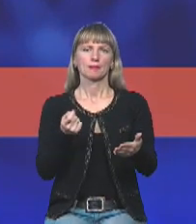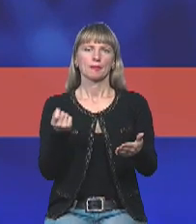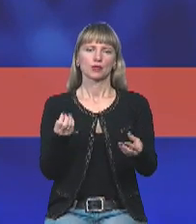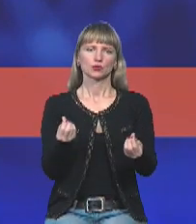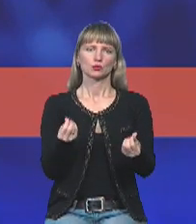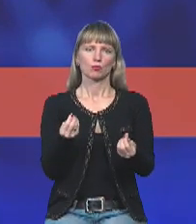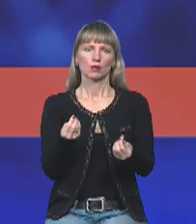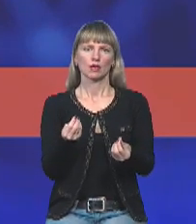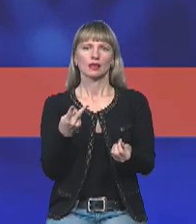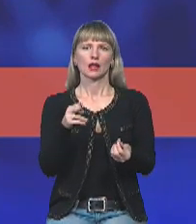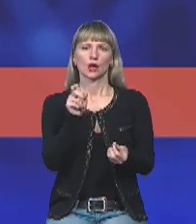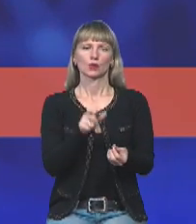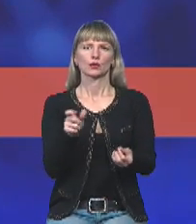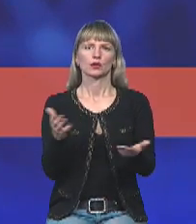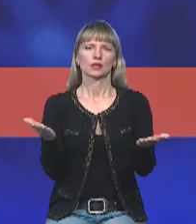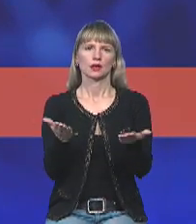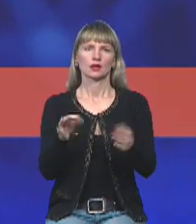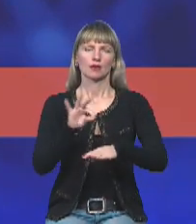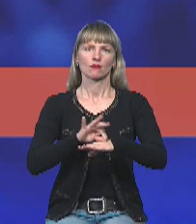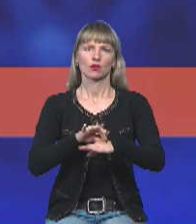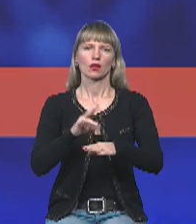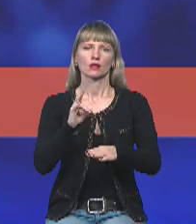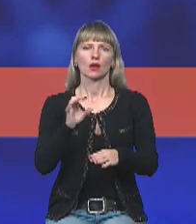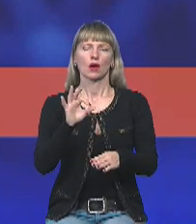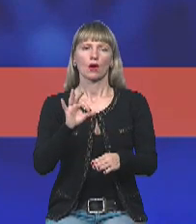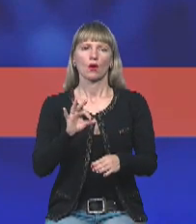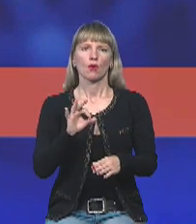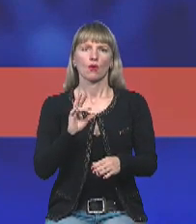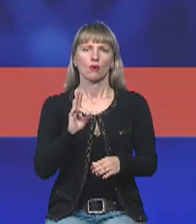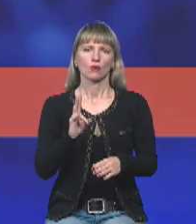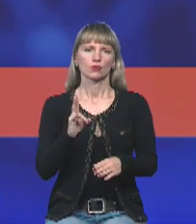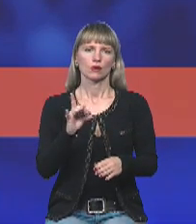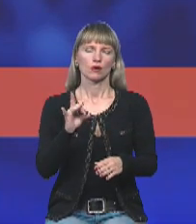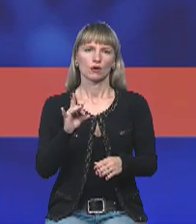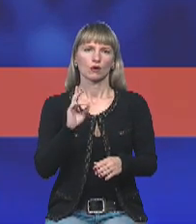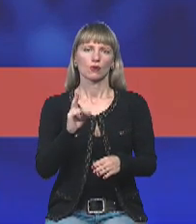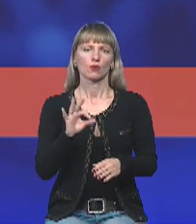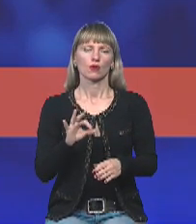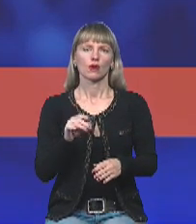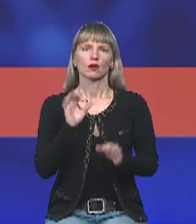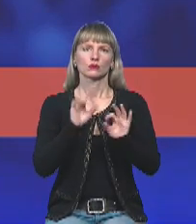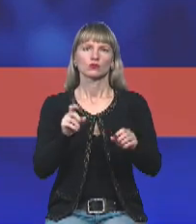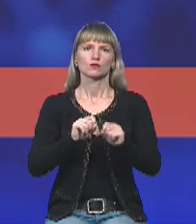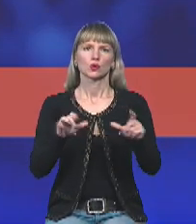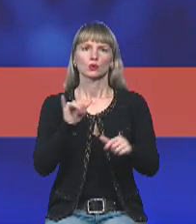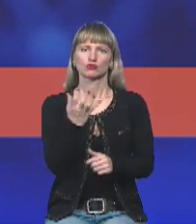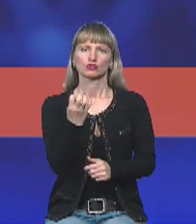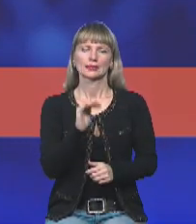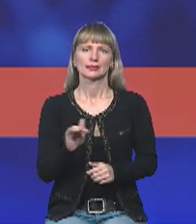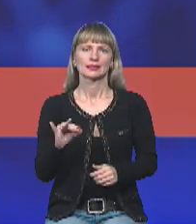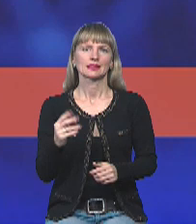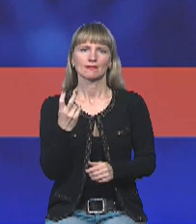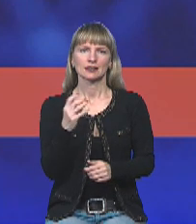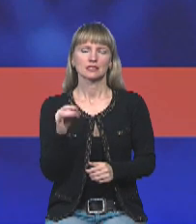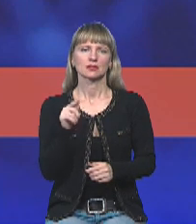невеличка сума коштів для людей, які хворіють на онкологію. Також він нам розповів, що в школі в них 400 дітей, 200